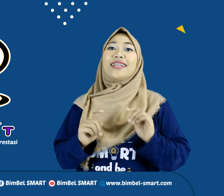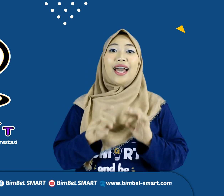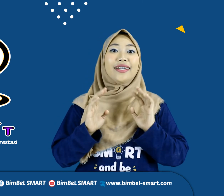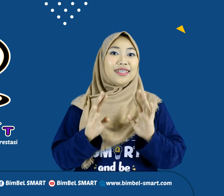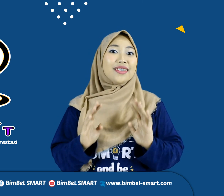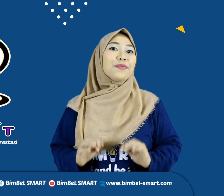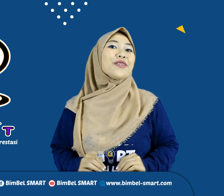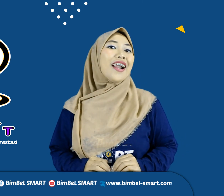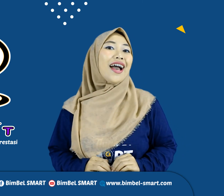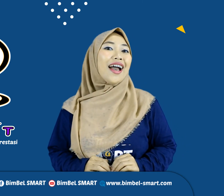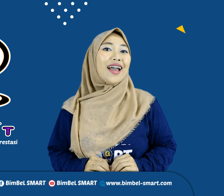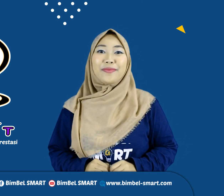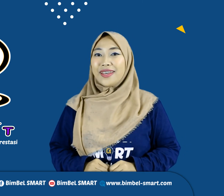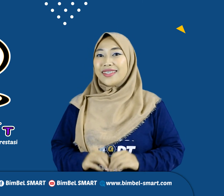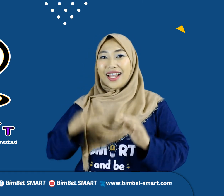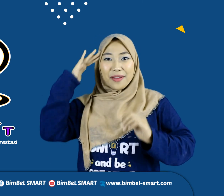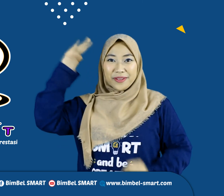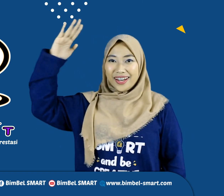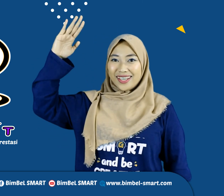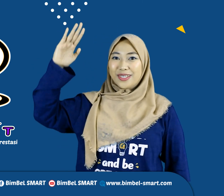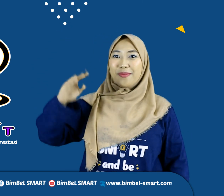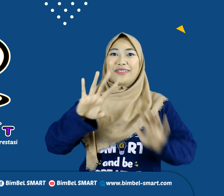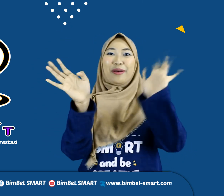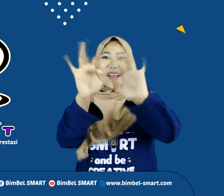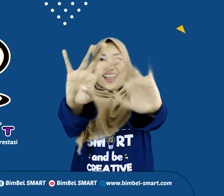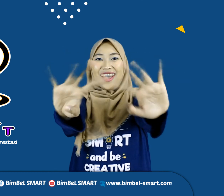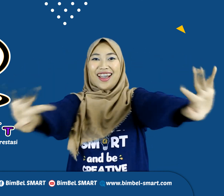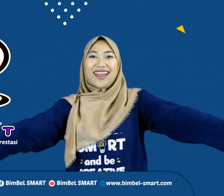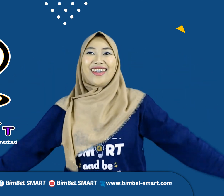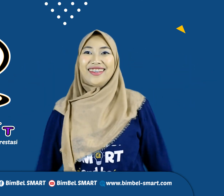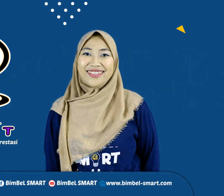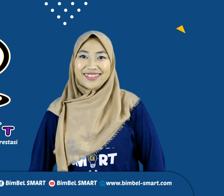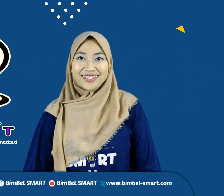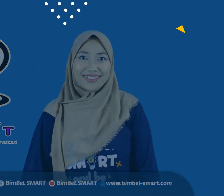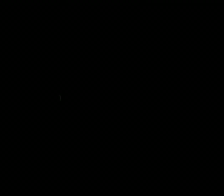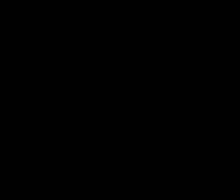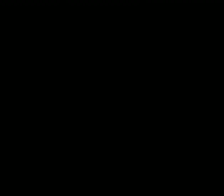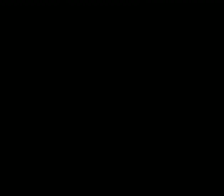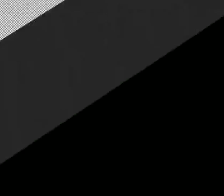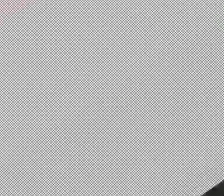share, dan di subscribe. Salam Generasi Smart. Bye-bye.